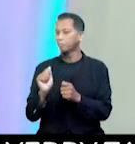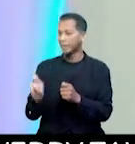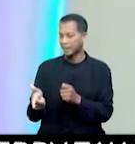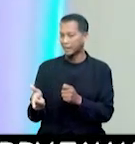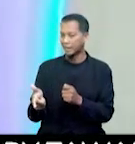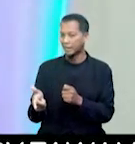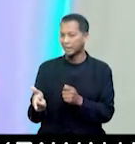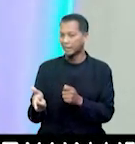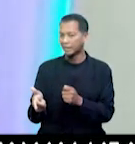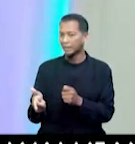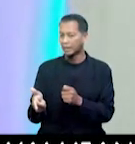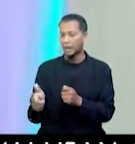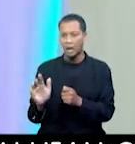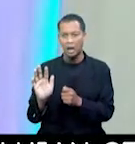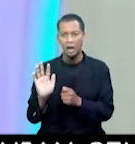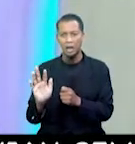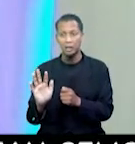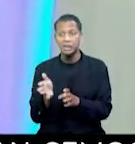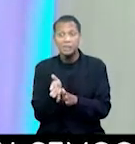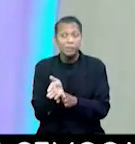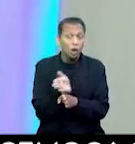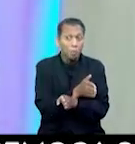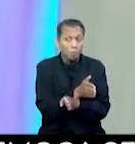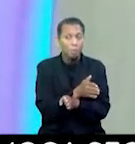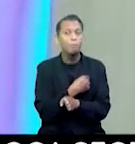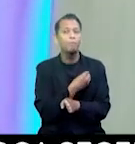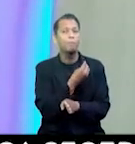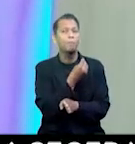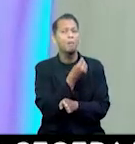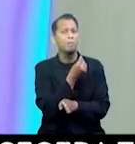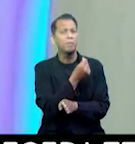Rp25.000 per liter. Itu didapatkan dari mana? Kalau menurut keterangan